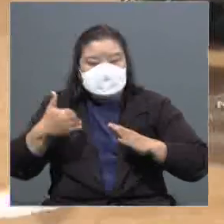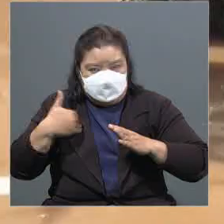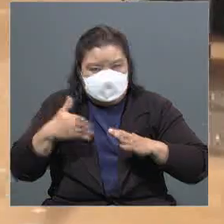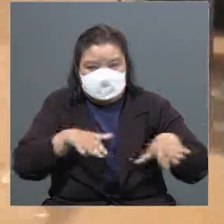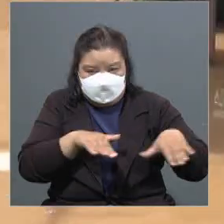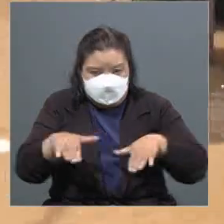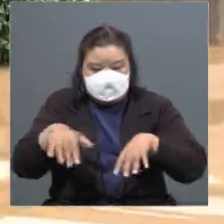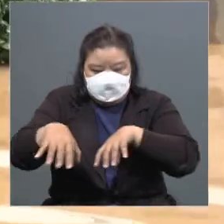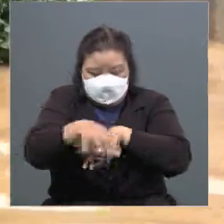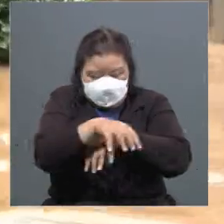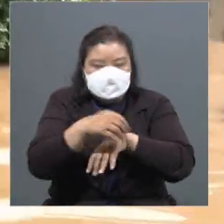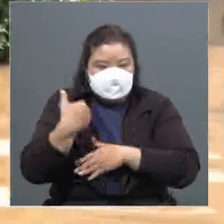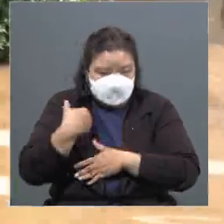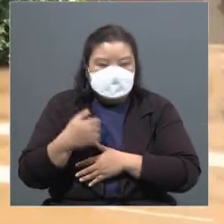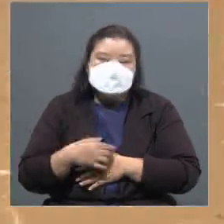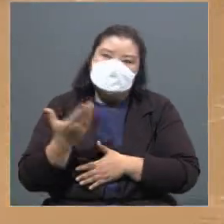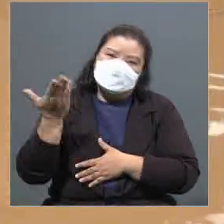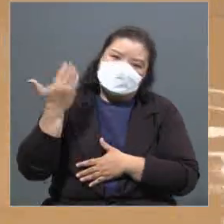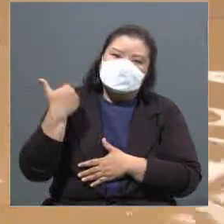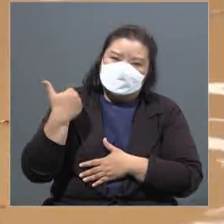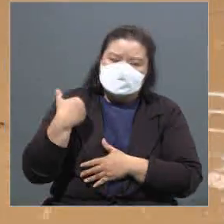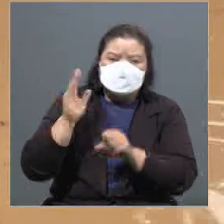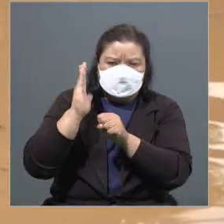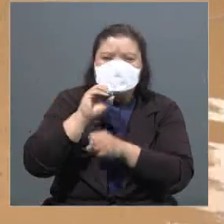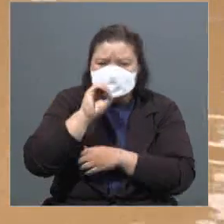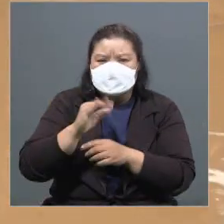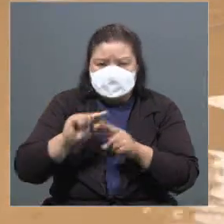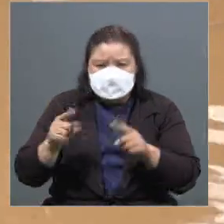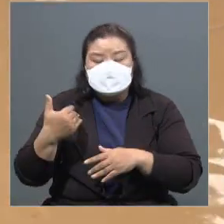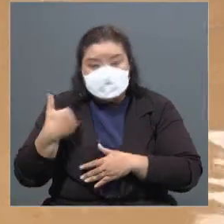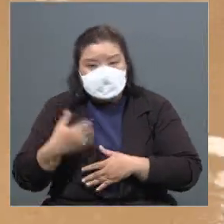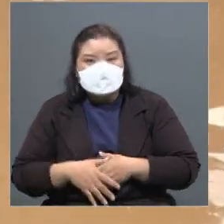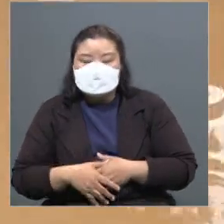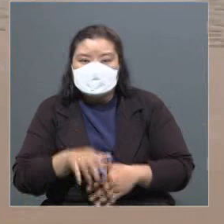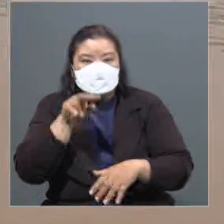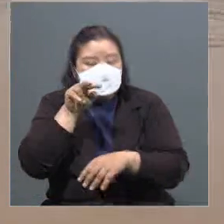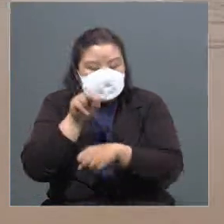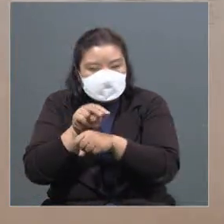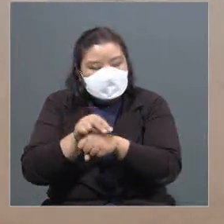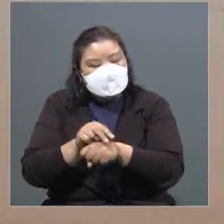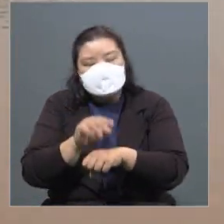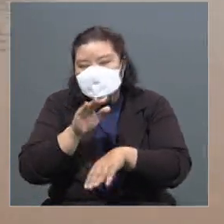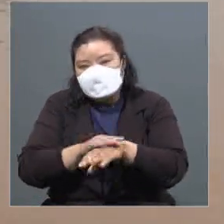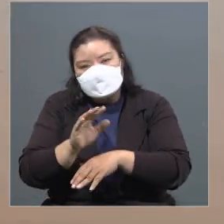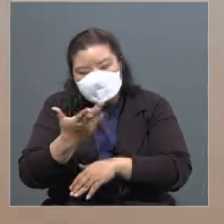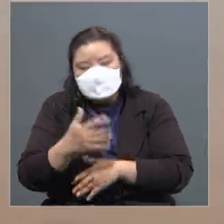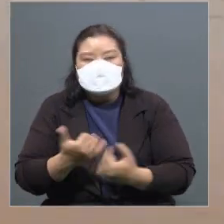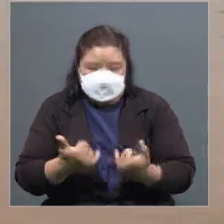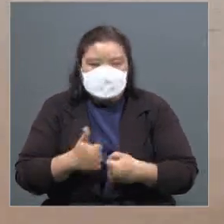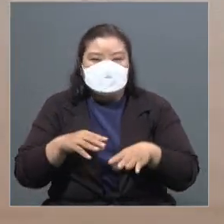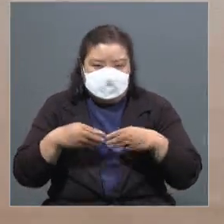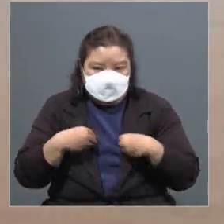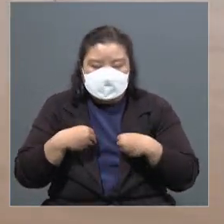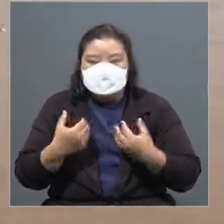ยอมรับว่าที่ผ่านมามีการประชาสัมพันธ์แต่ไม่ได้ติดตามตรวจสอบแต่ละบ้านค่ะแล้วก็ต้องไปทำความเข้าใจกับชาวบ้านที่เป็นห่วงเรื่องของ